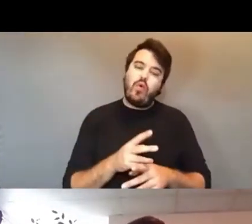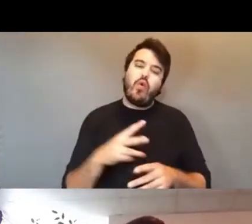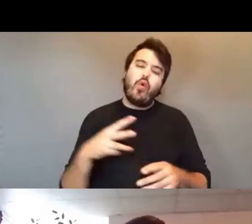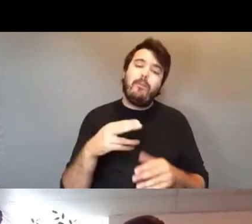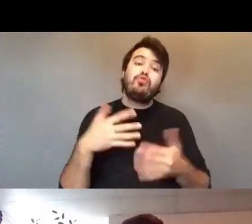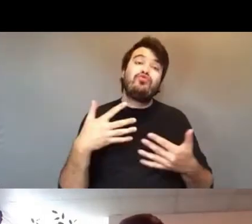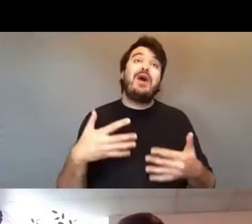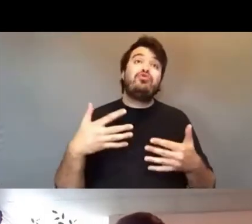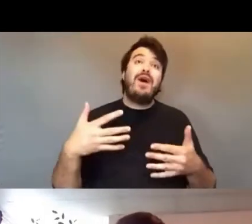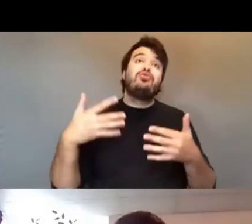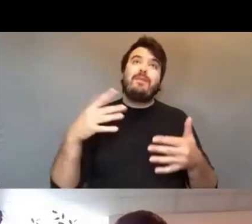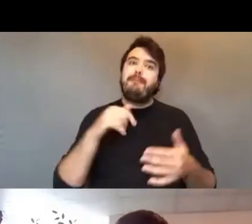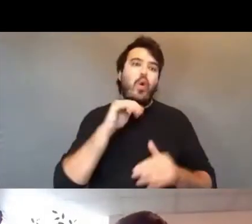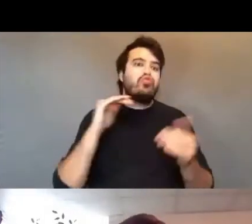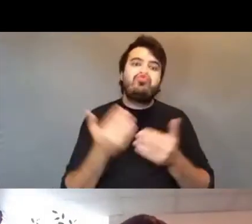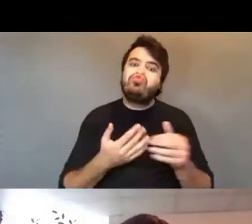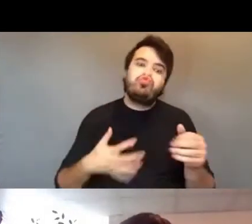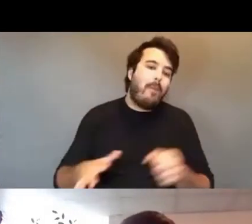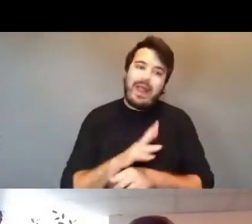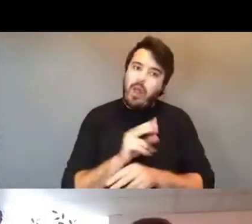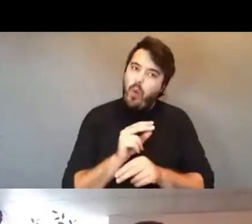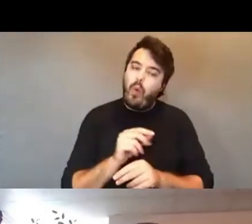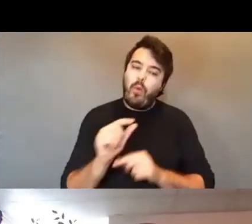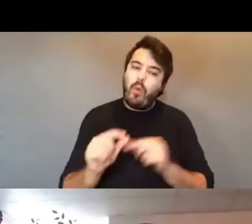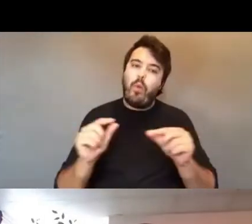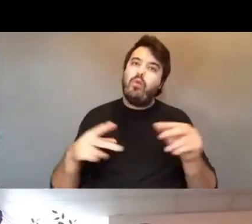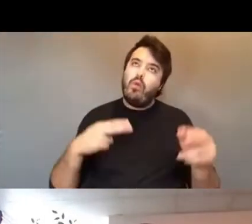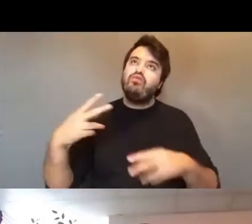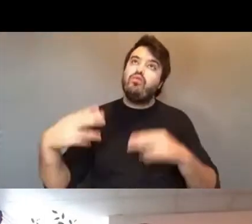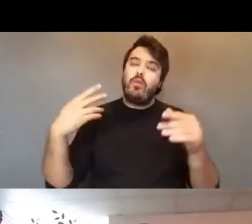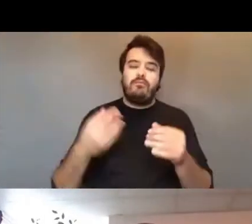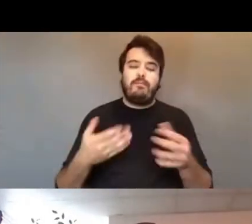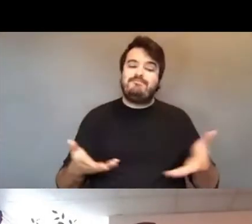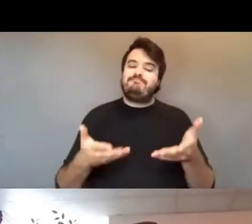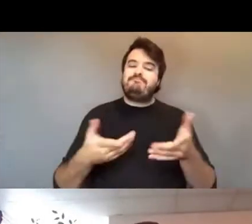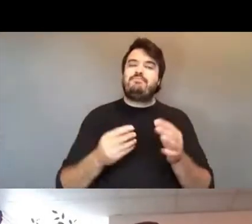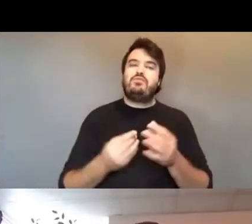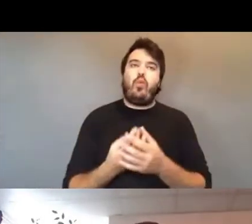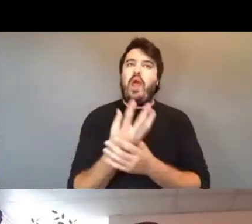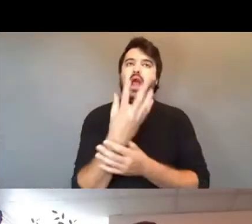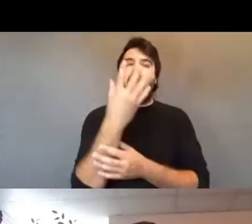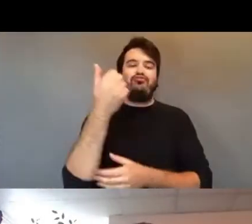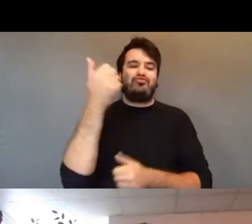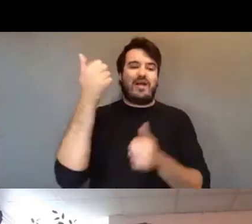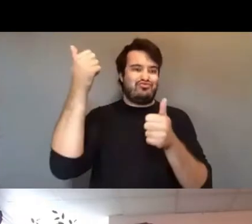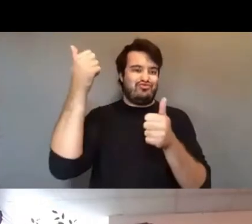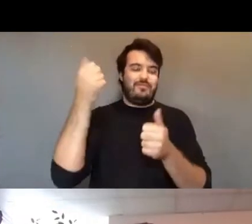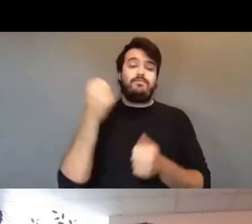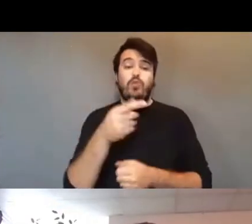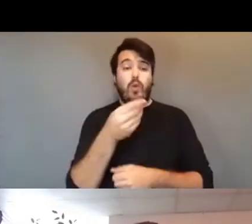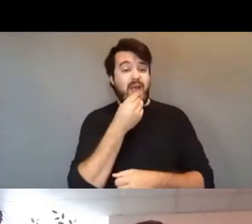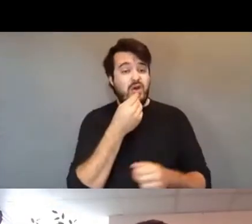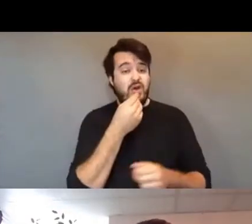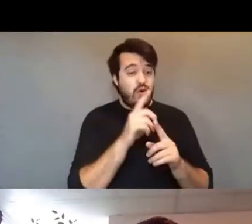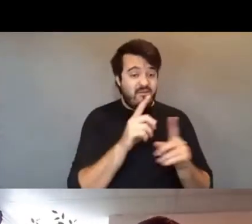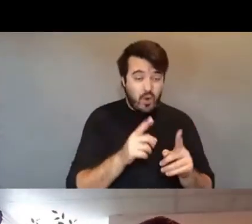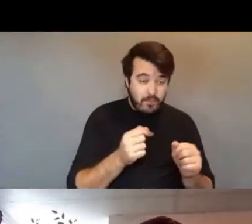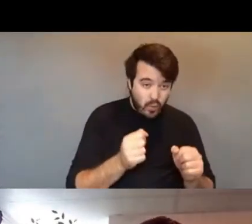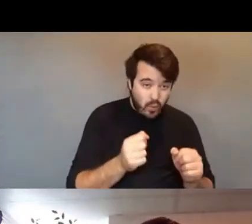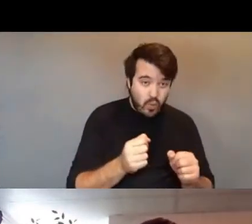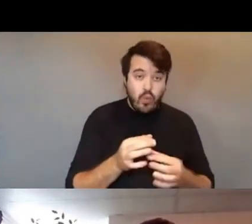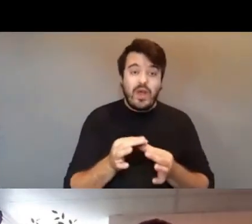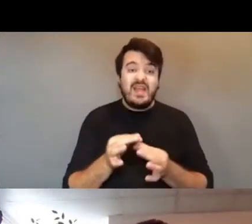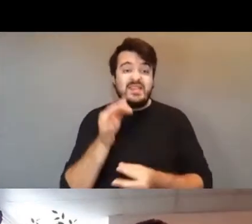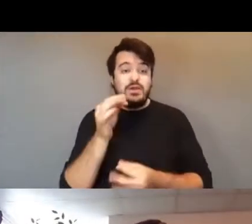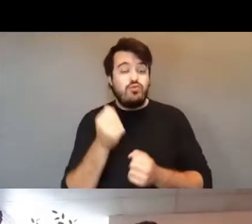ça permet une plus grande croissance. On peut manger les feuilles, les